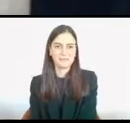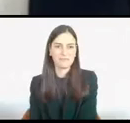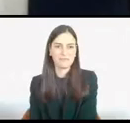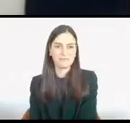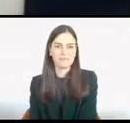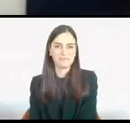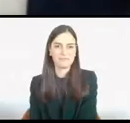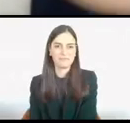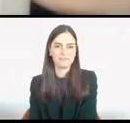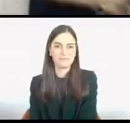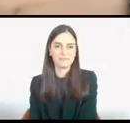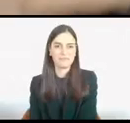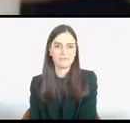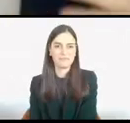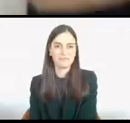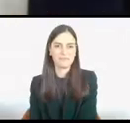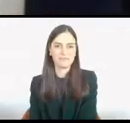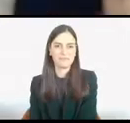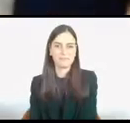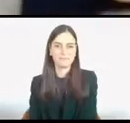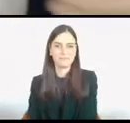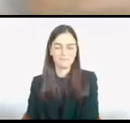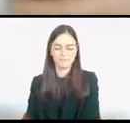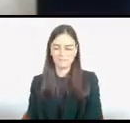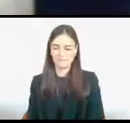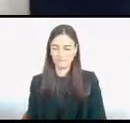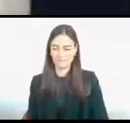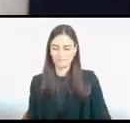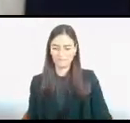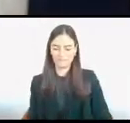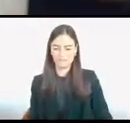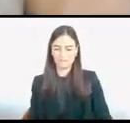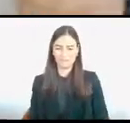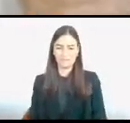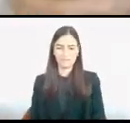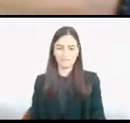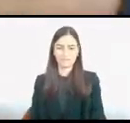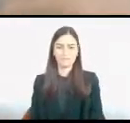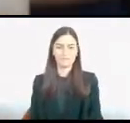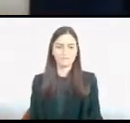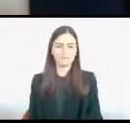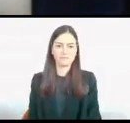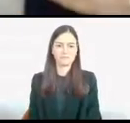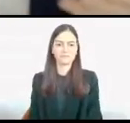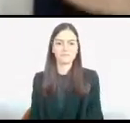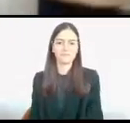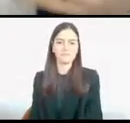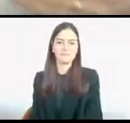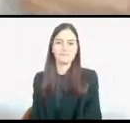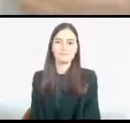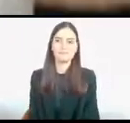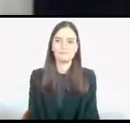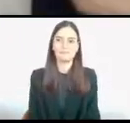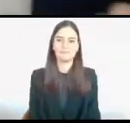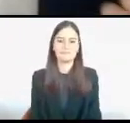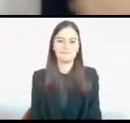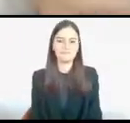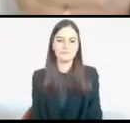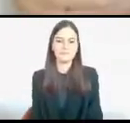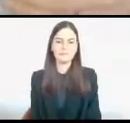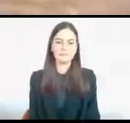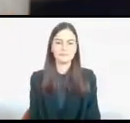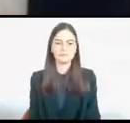Alors, le rachat de trimestre, en fait, permet de réduire, voire supprimer d'ailleurs, la décote si le nombre de trimestres